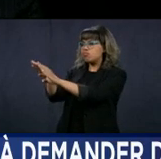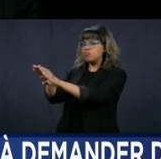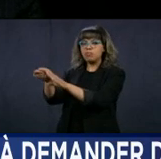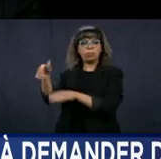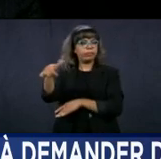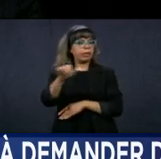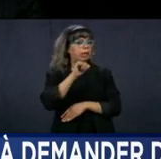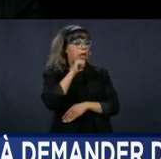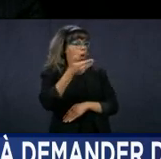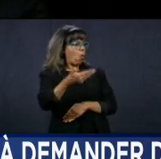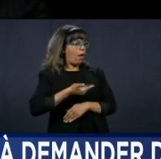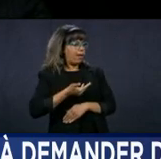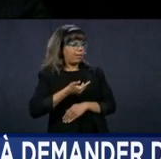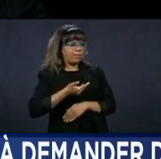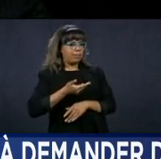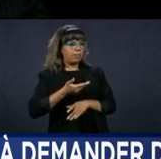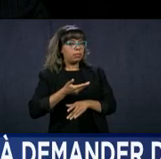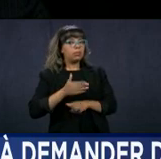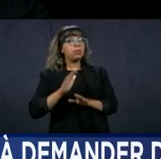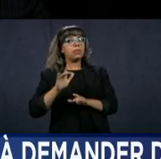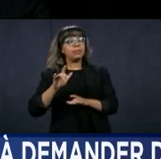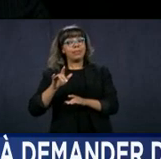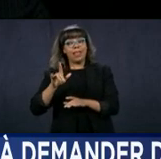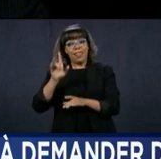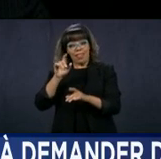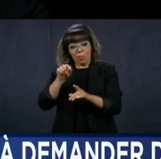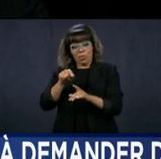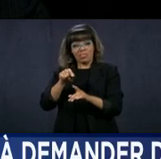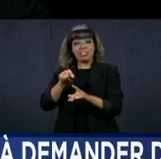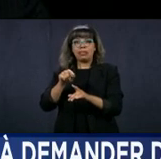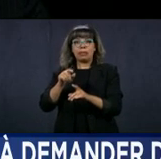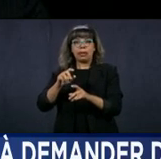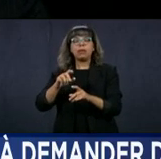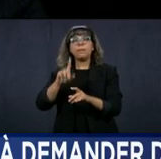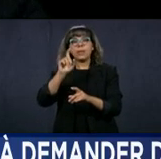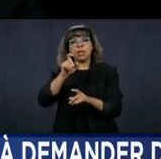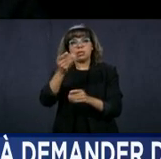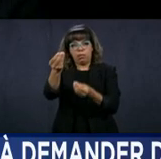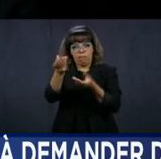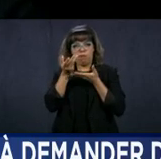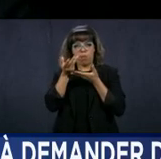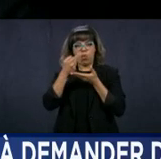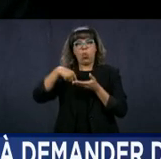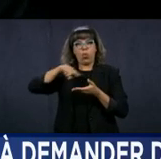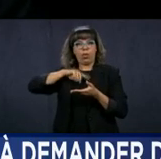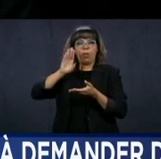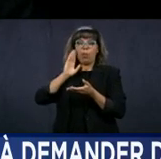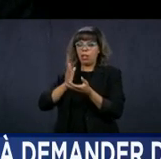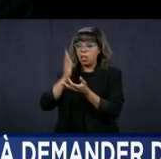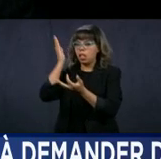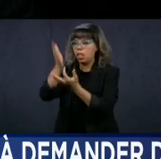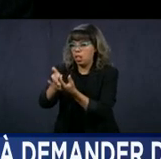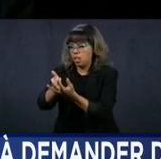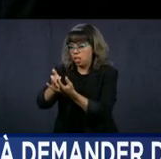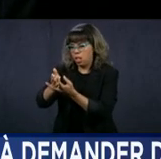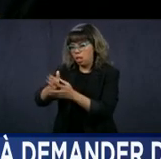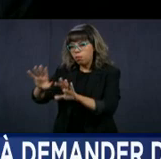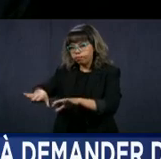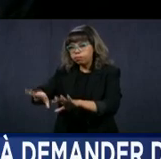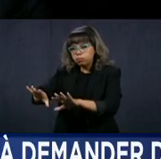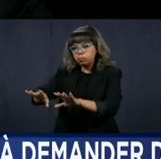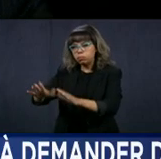le ministère rapidement et présenter un dossier et nous allons intervenir au niveau du ministère.